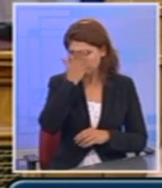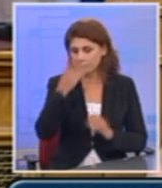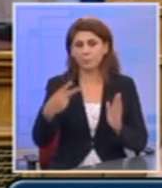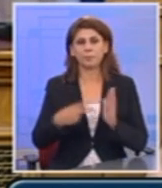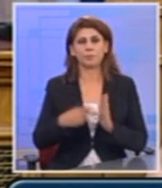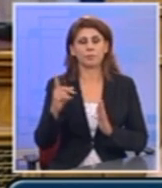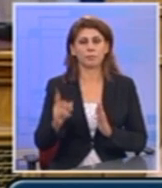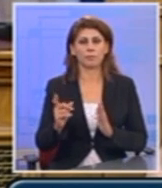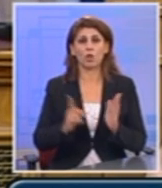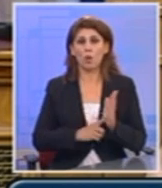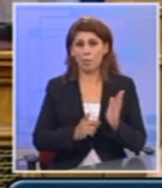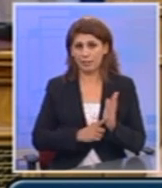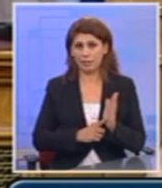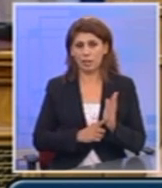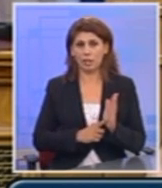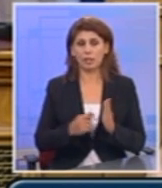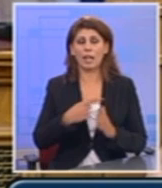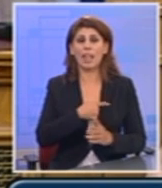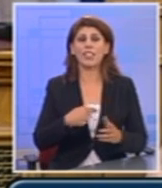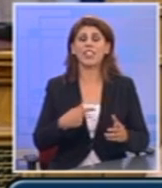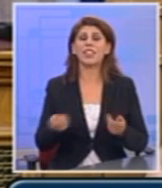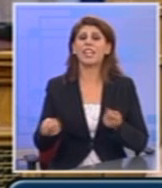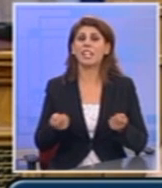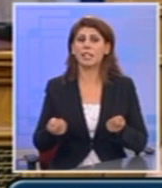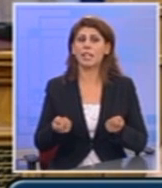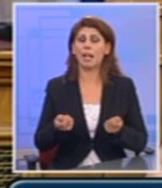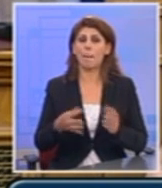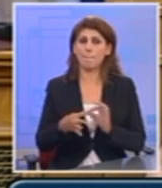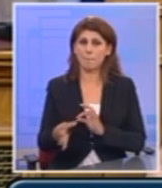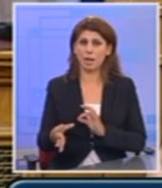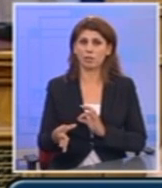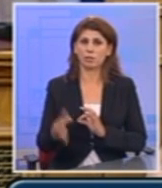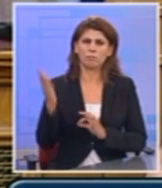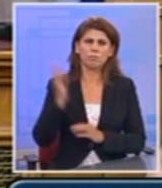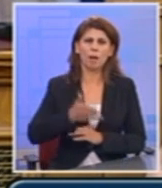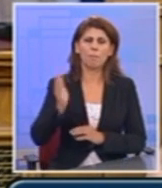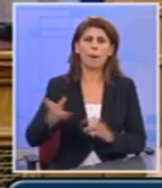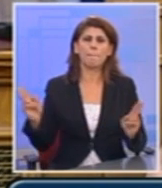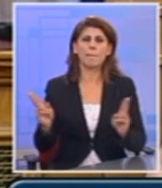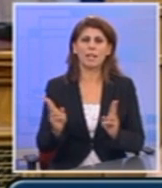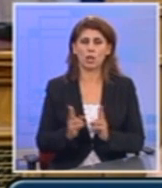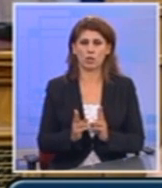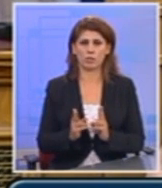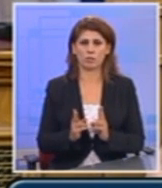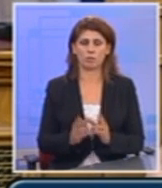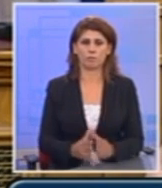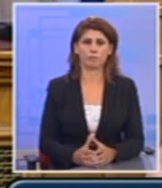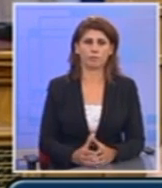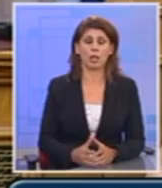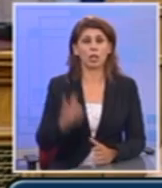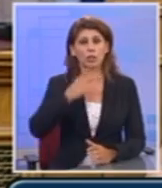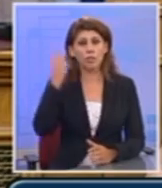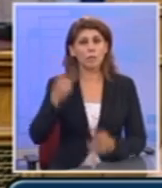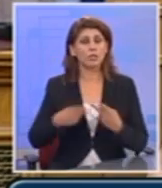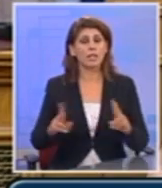συνέρχεσαι και μέτρα την έπληξαν και την περιόρισαν το δικαίωμα της